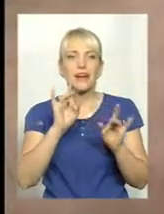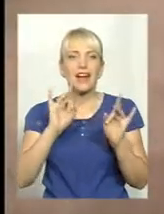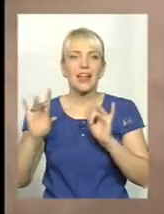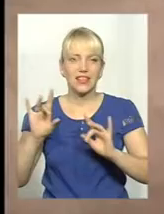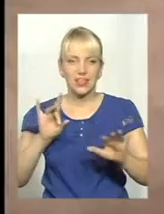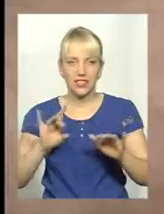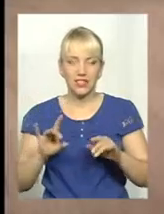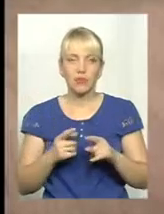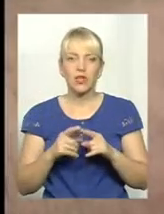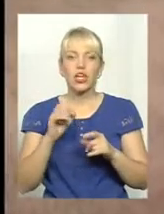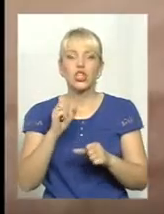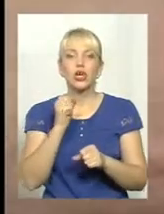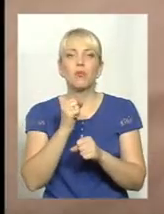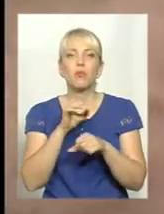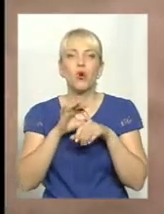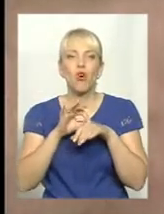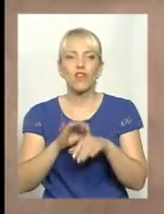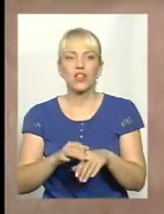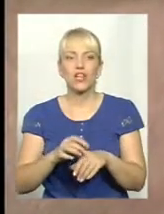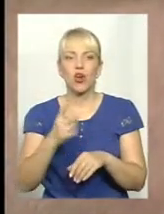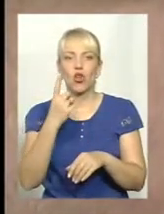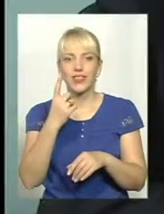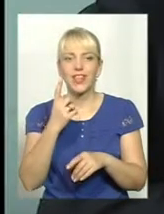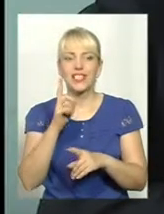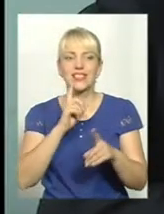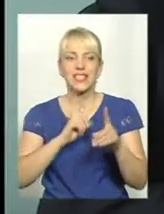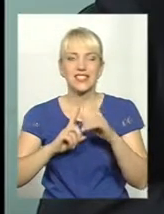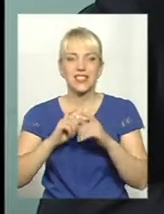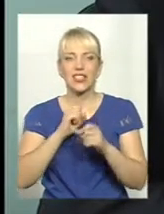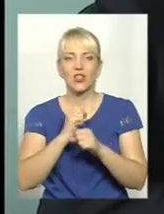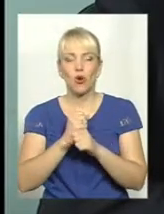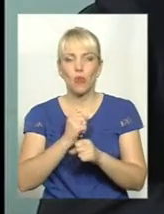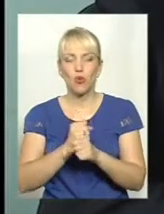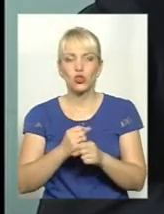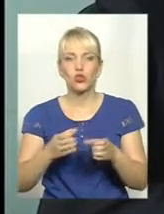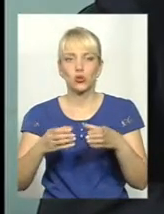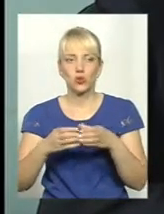даного нашого бренду. Зробили декілька презентацій